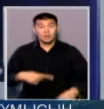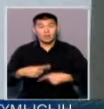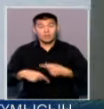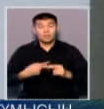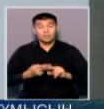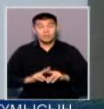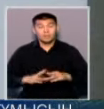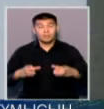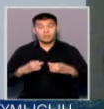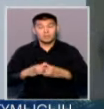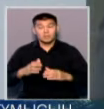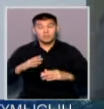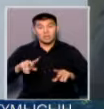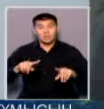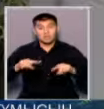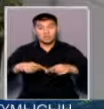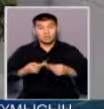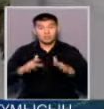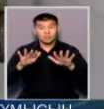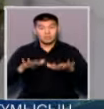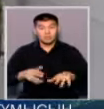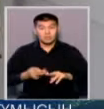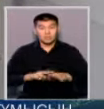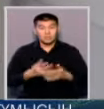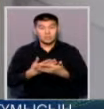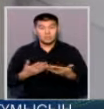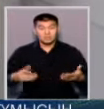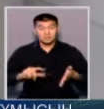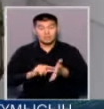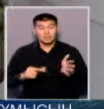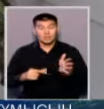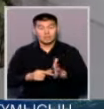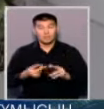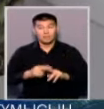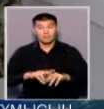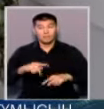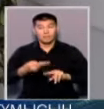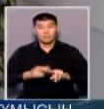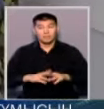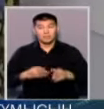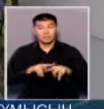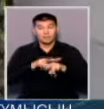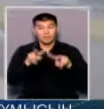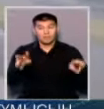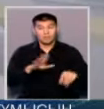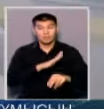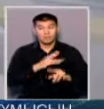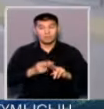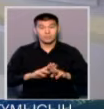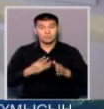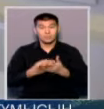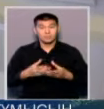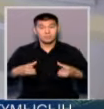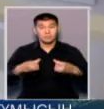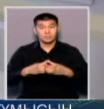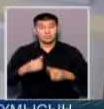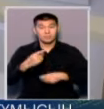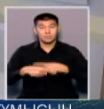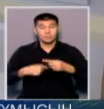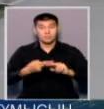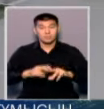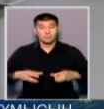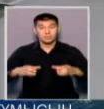меймандар салалық технологиялық құзырет орталығына барып, бірқатар кабинеттер мен лабораторияларға экскурсия жасады. Аталмыш ғимарат